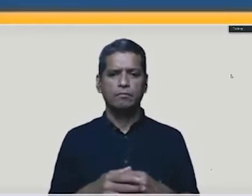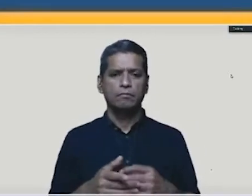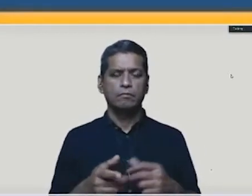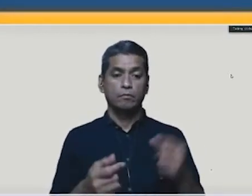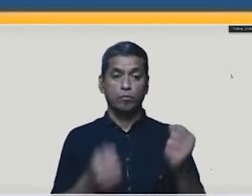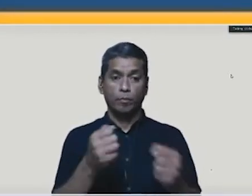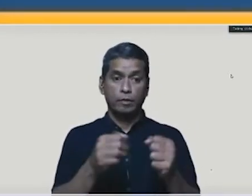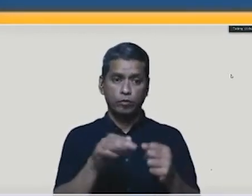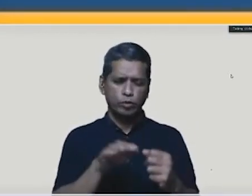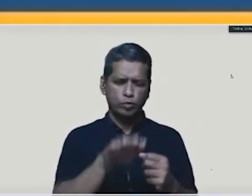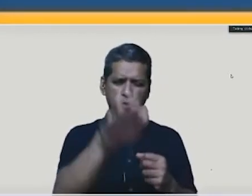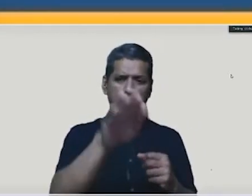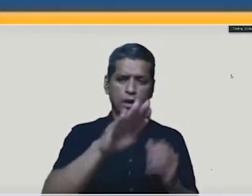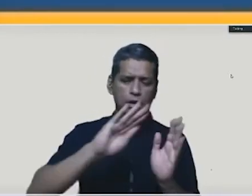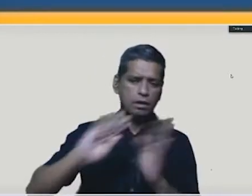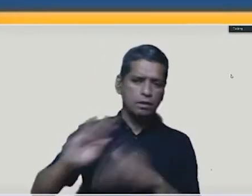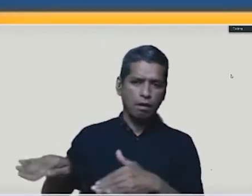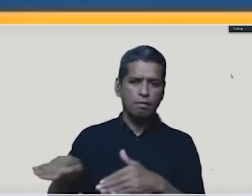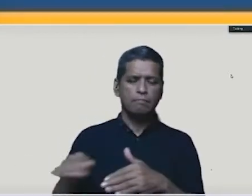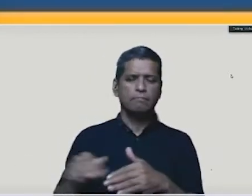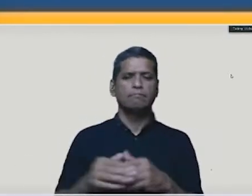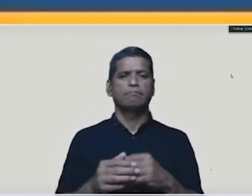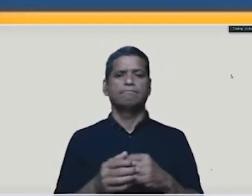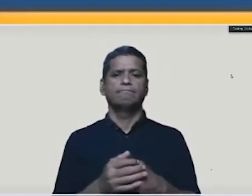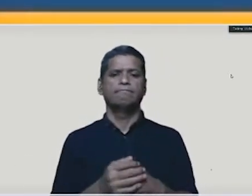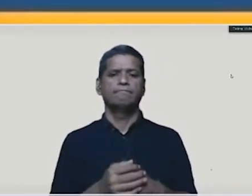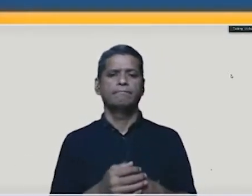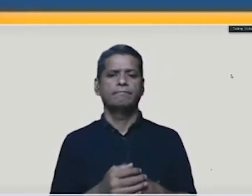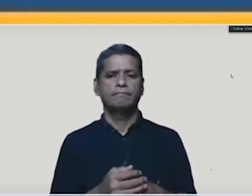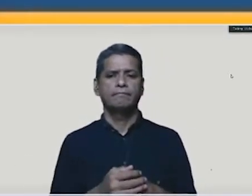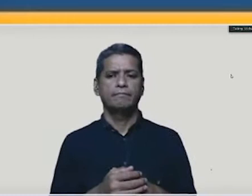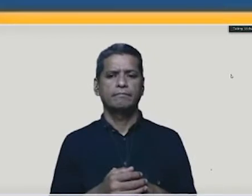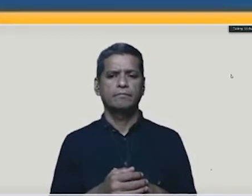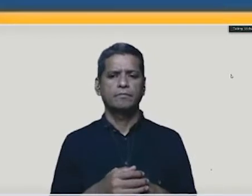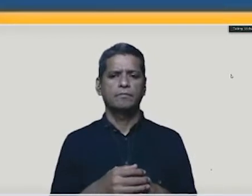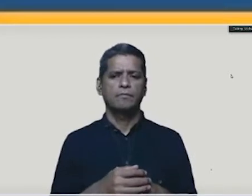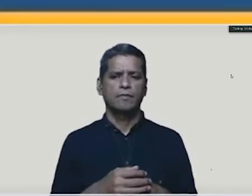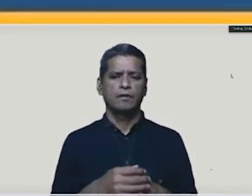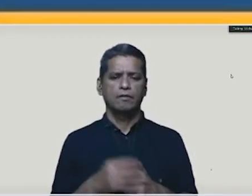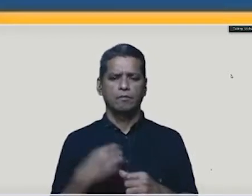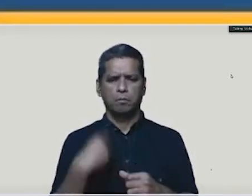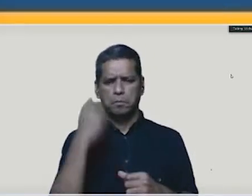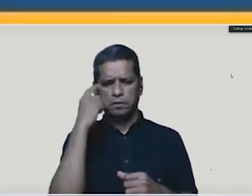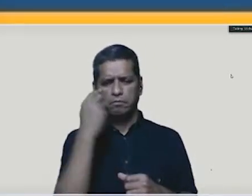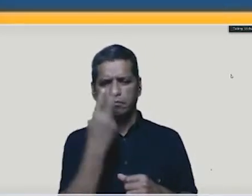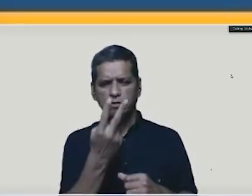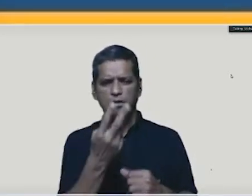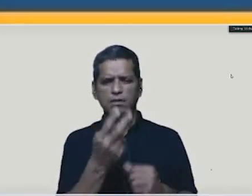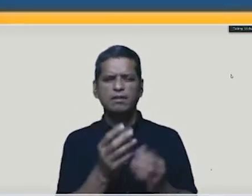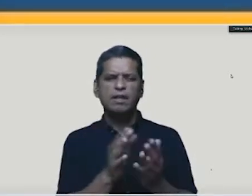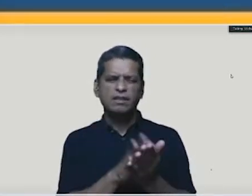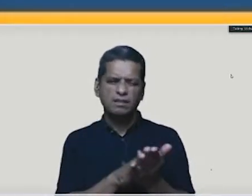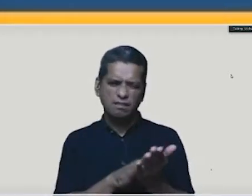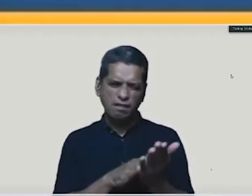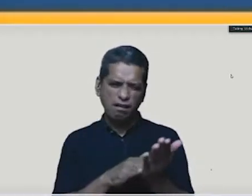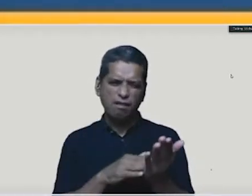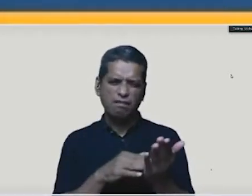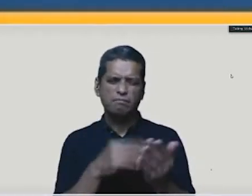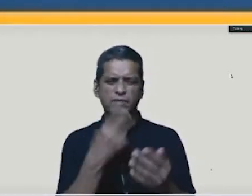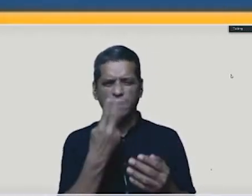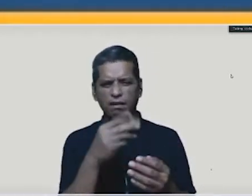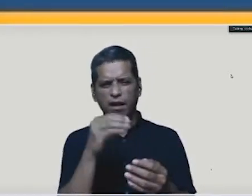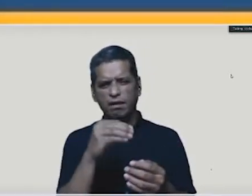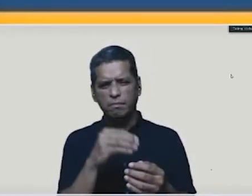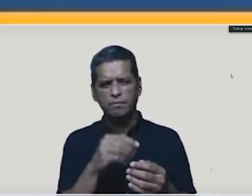sedang diangkut kembali saya berfikir kasihan sapi-sapi ini sedang meluncur di jalanan